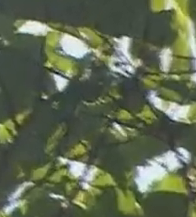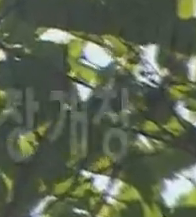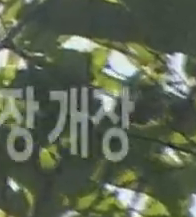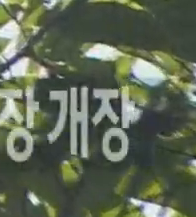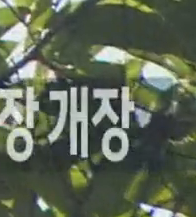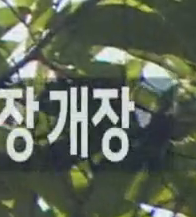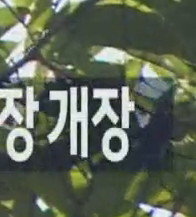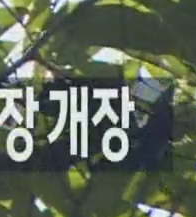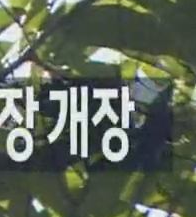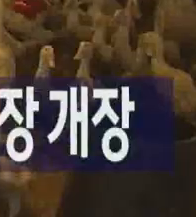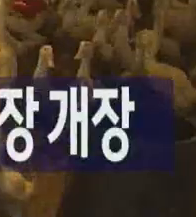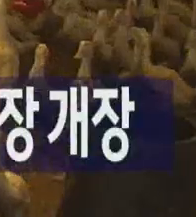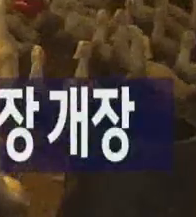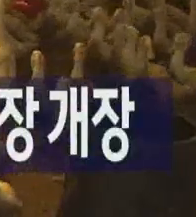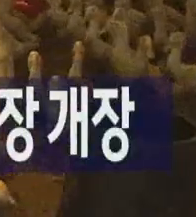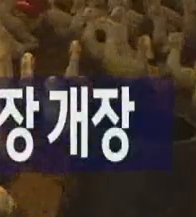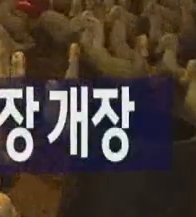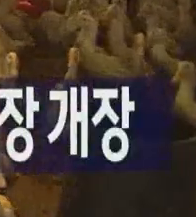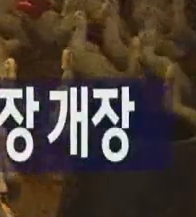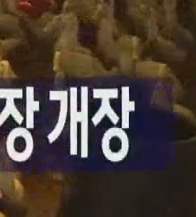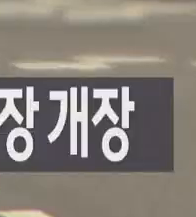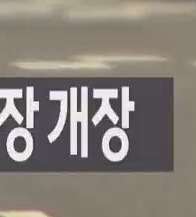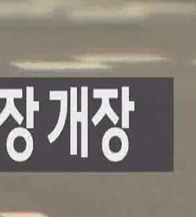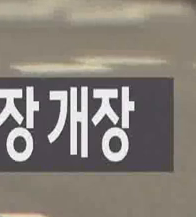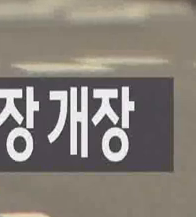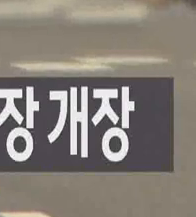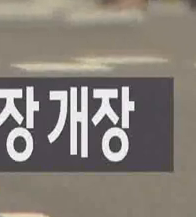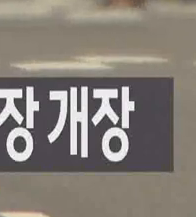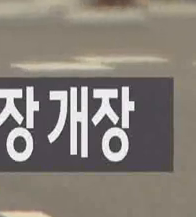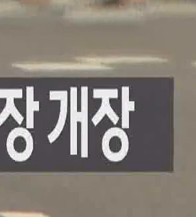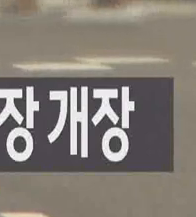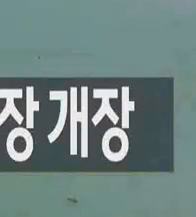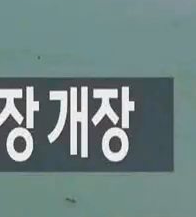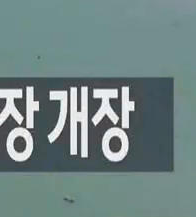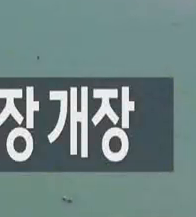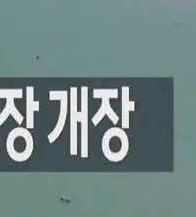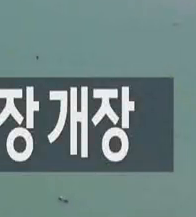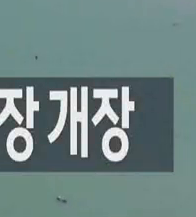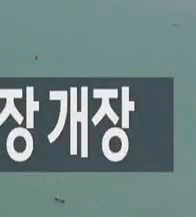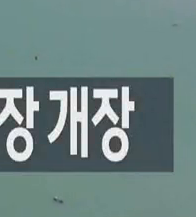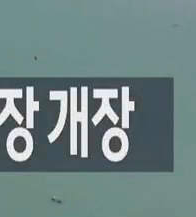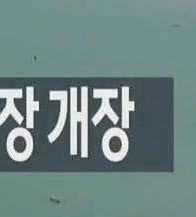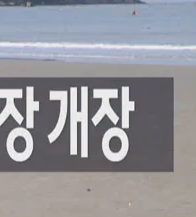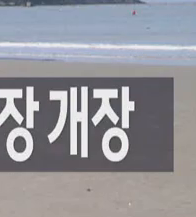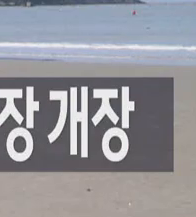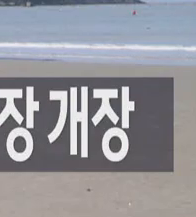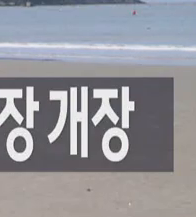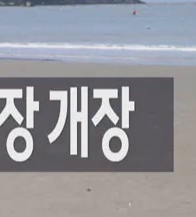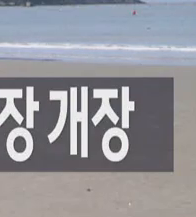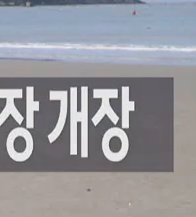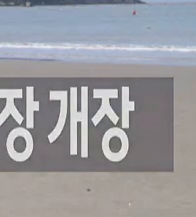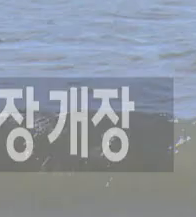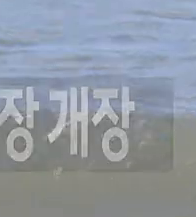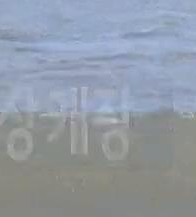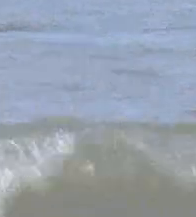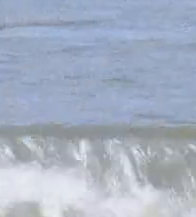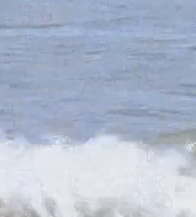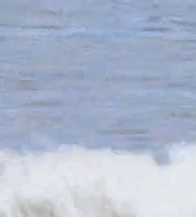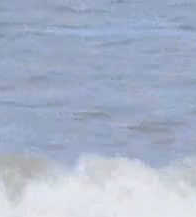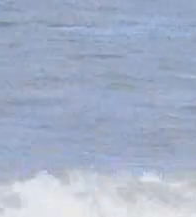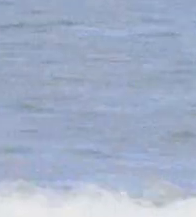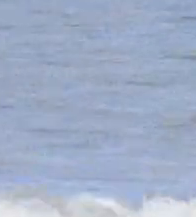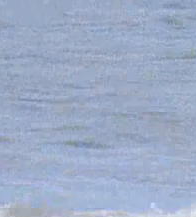지역에 폭염이 이어지고 있습니다. 가축폐사와 온열 질환자가 잇따르는 가운데 일부 해수욕장은 서둘러 개장했습니다.